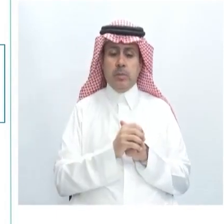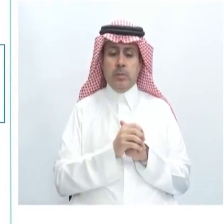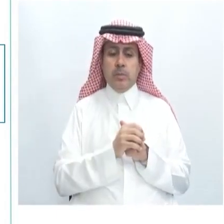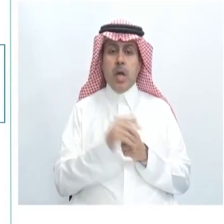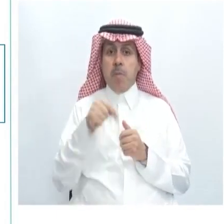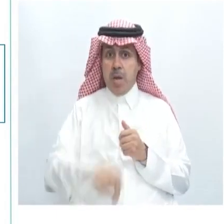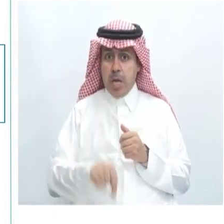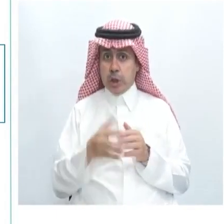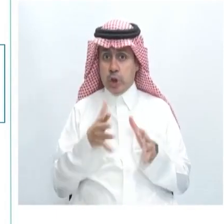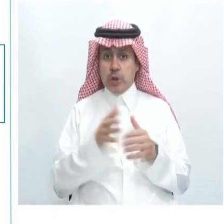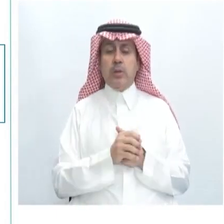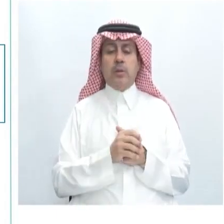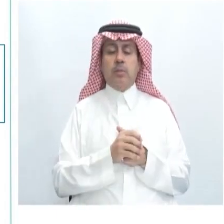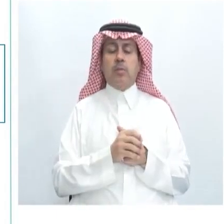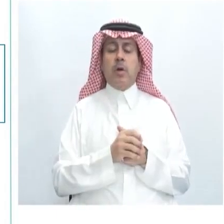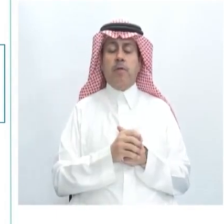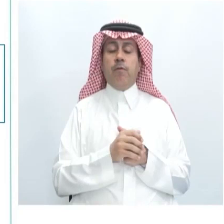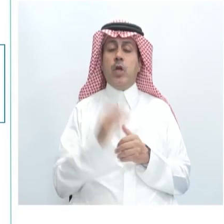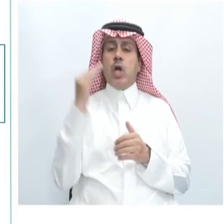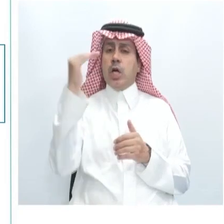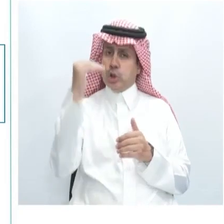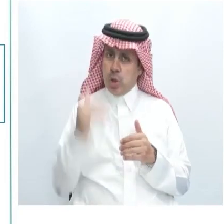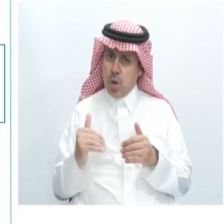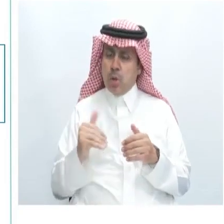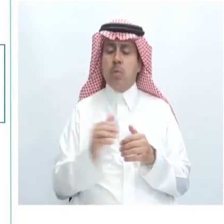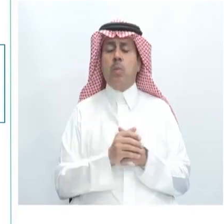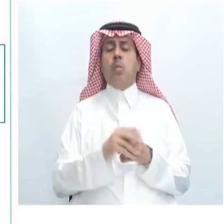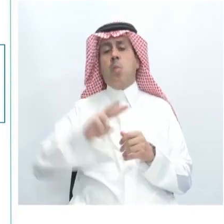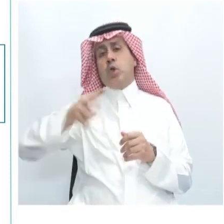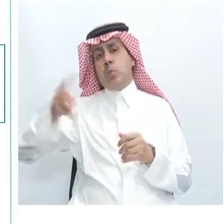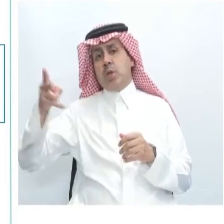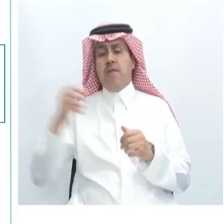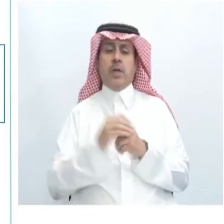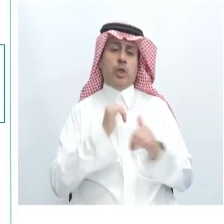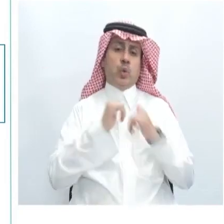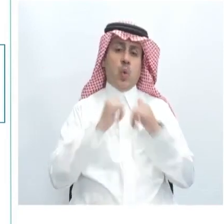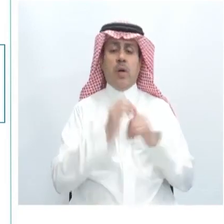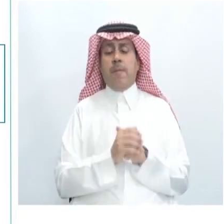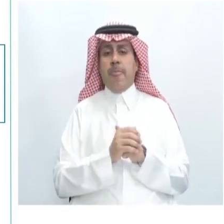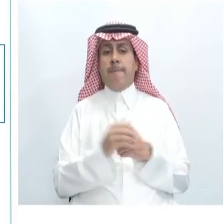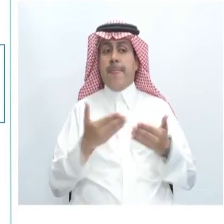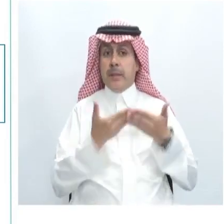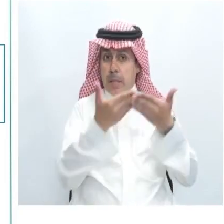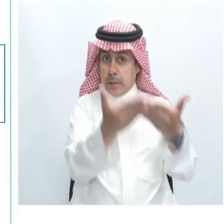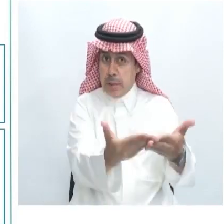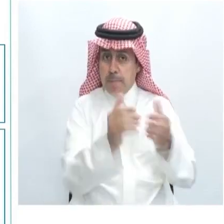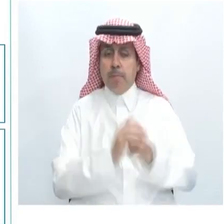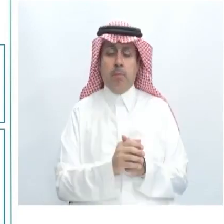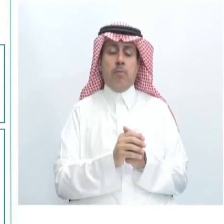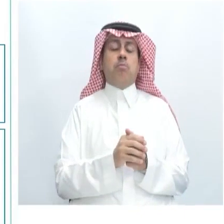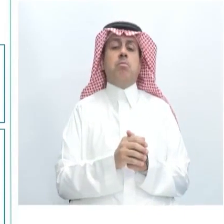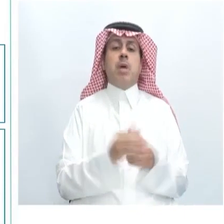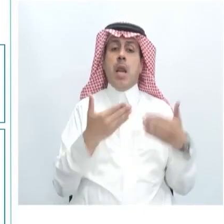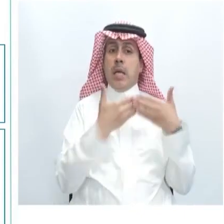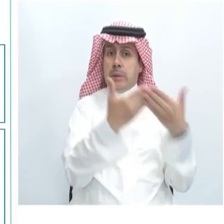اما في الوقت الحاضر اصبح هنالك اشكال متعدده طرائق مختلفه لتقديم المنتجات والخدمات